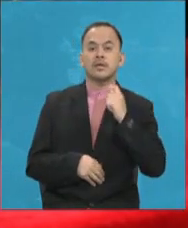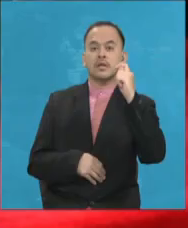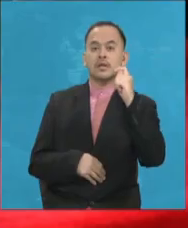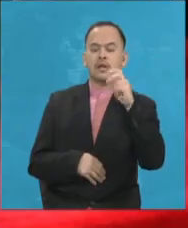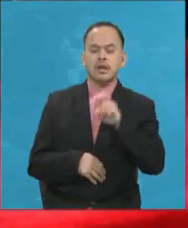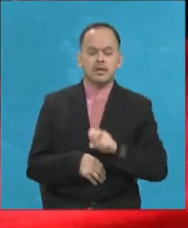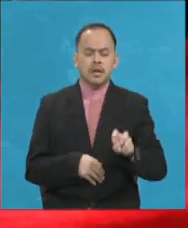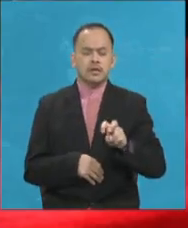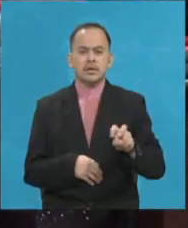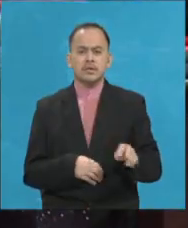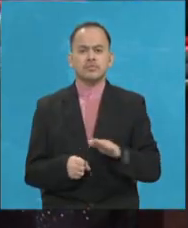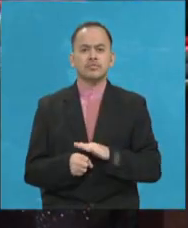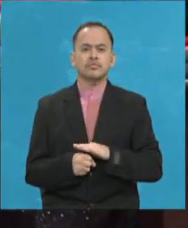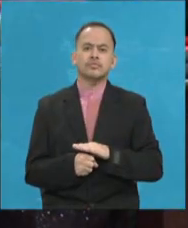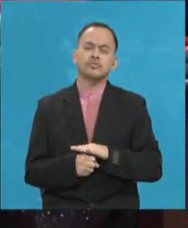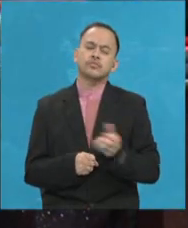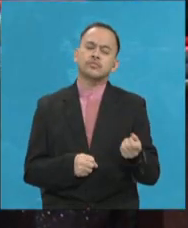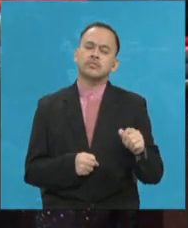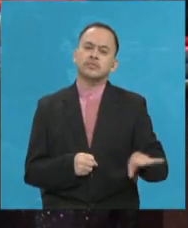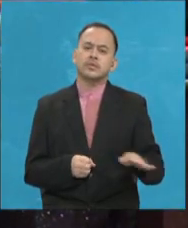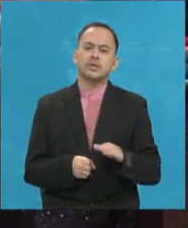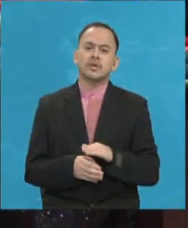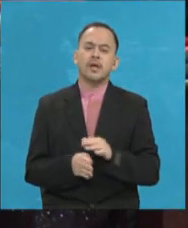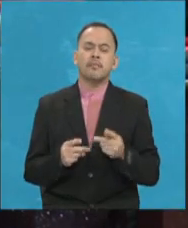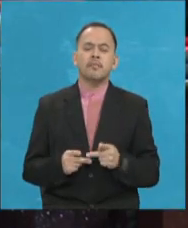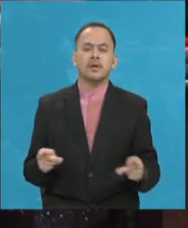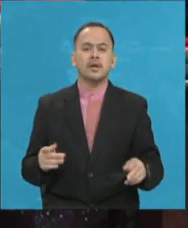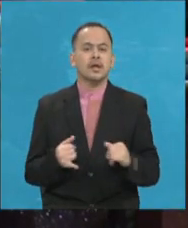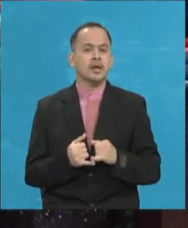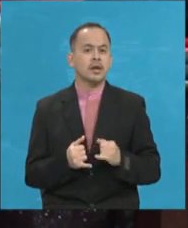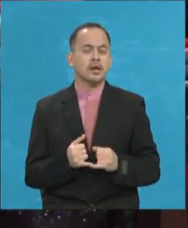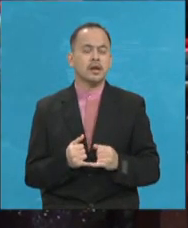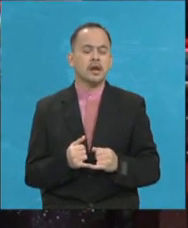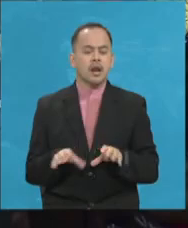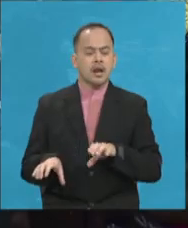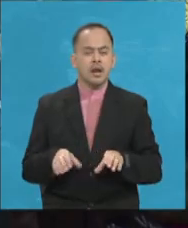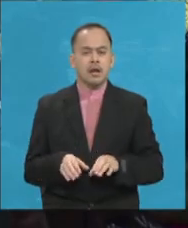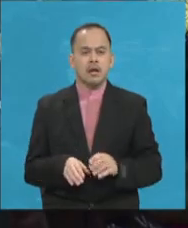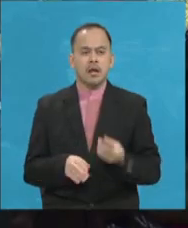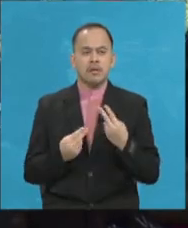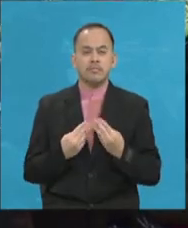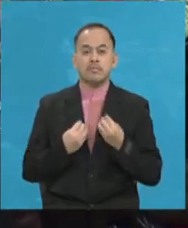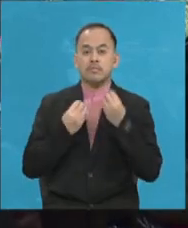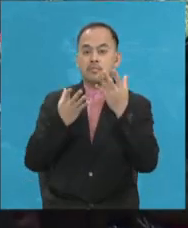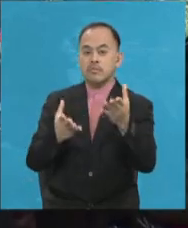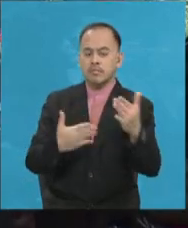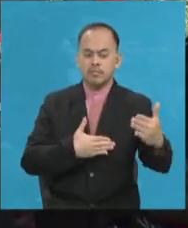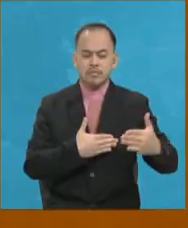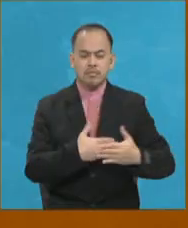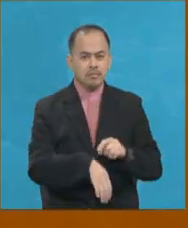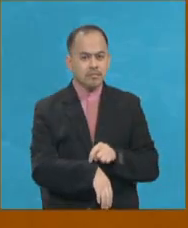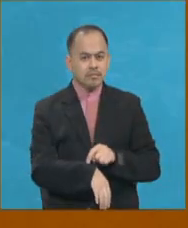tersebut sudah di peringkat akhir dan pelaksanaannya akan diumumkan dalam masa terdekat